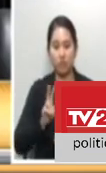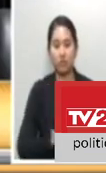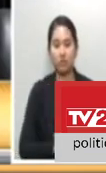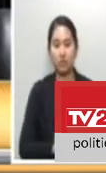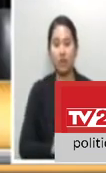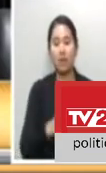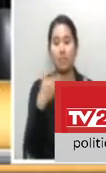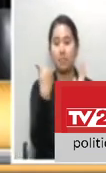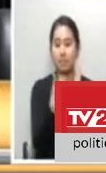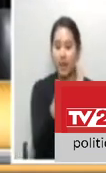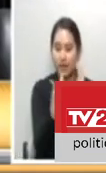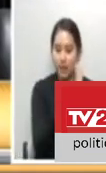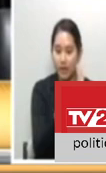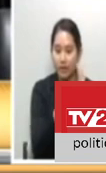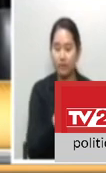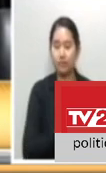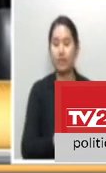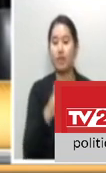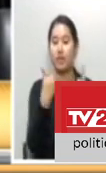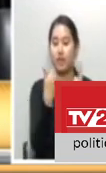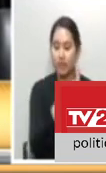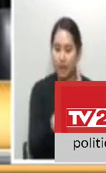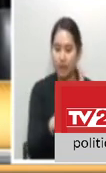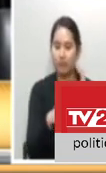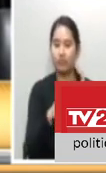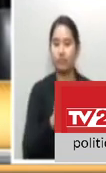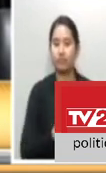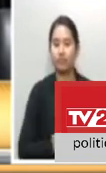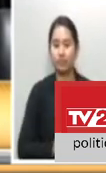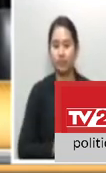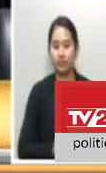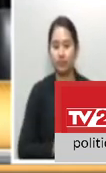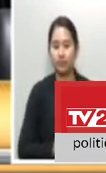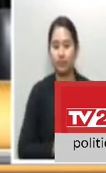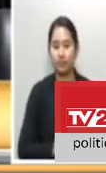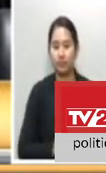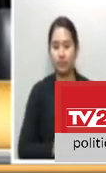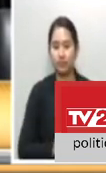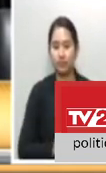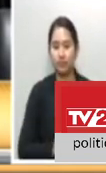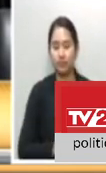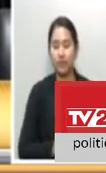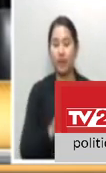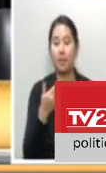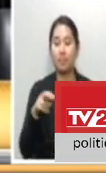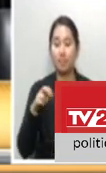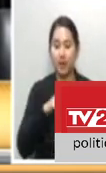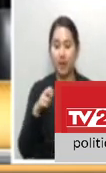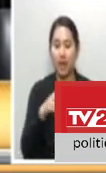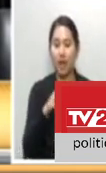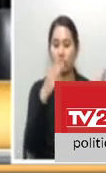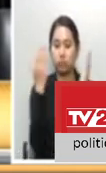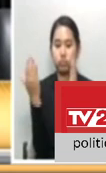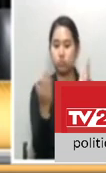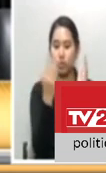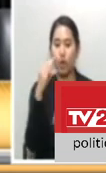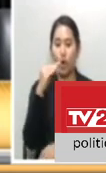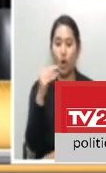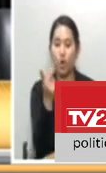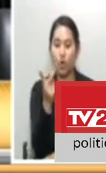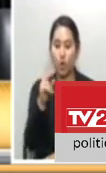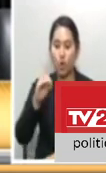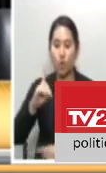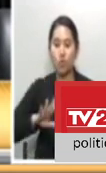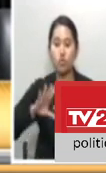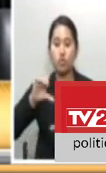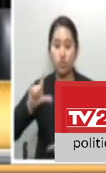าคอีสานเหนืออีสานกลางอีสานใต้ได้รับมรสุมจากพายุโพดุลส่งผล